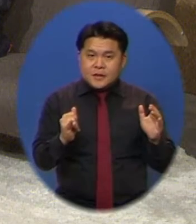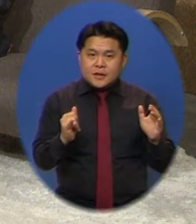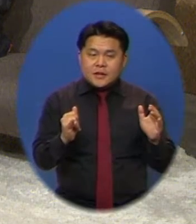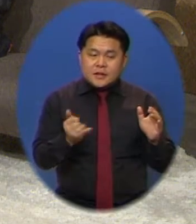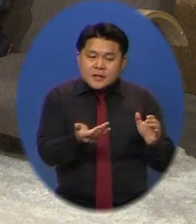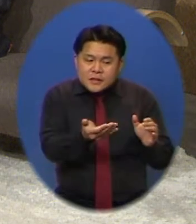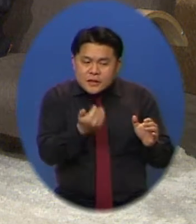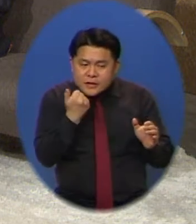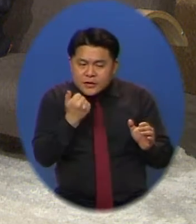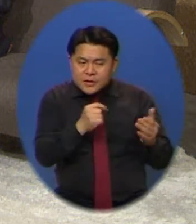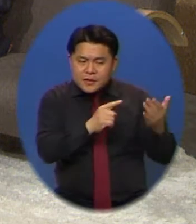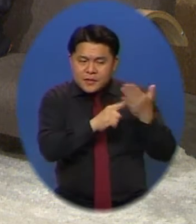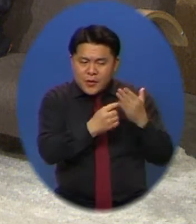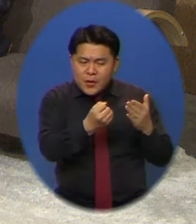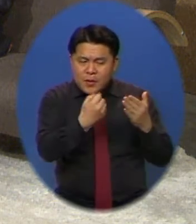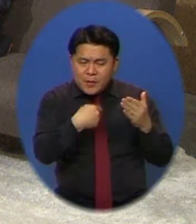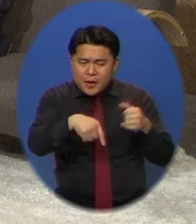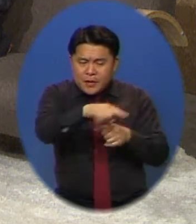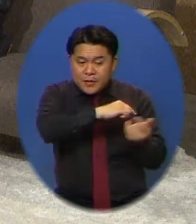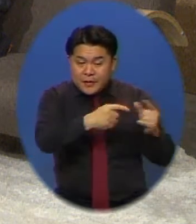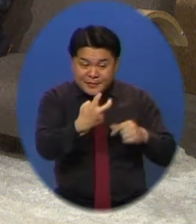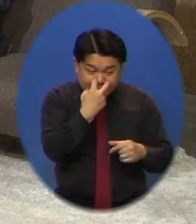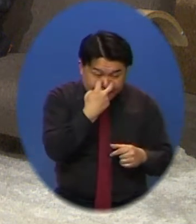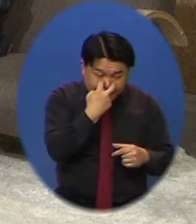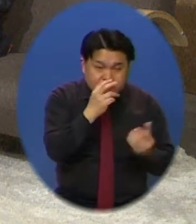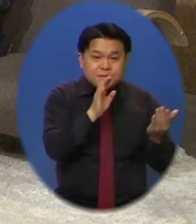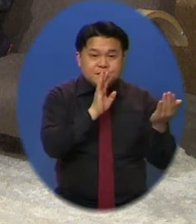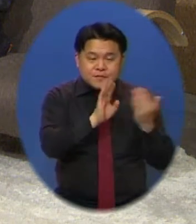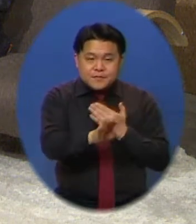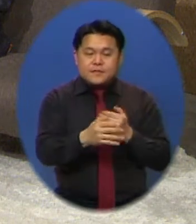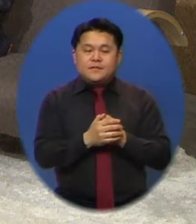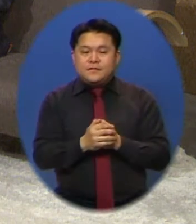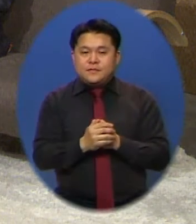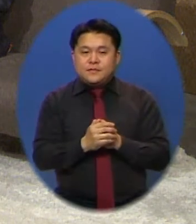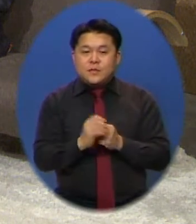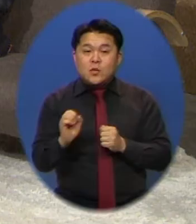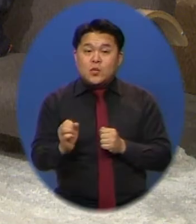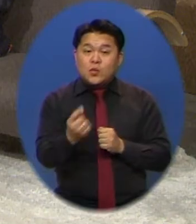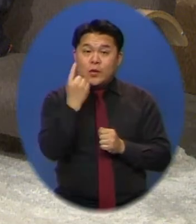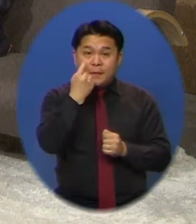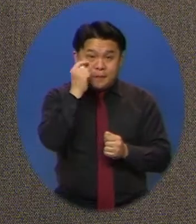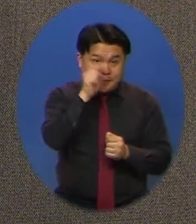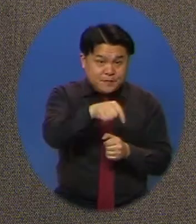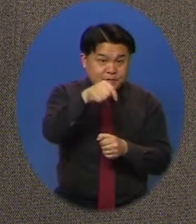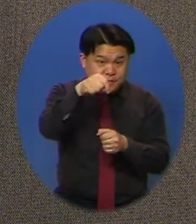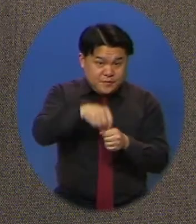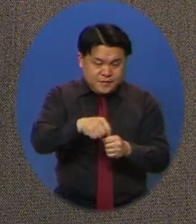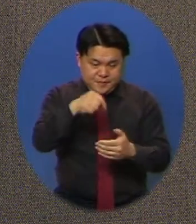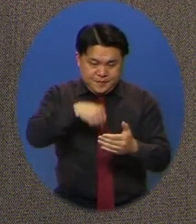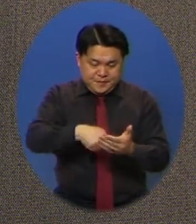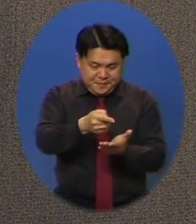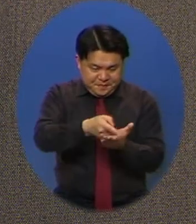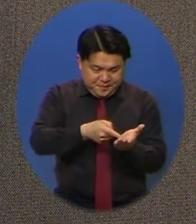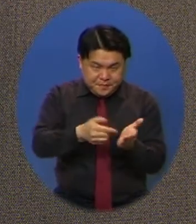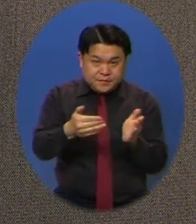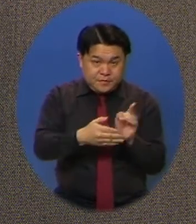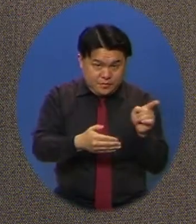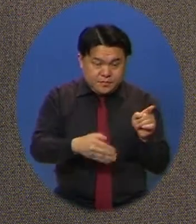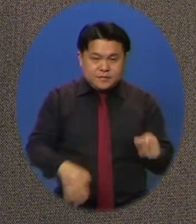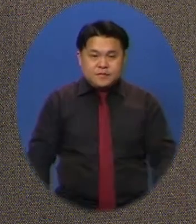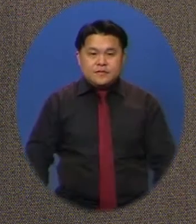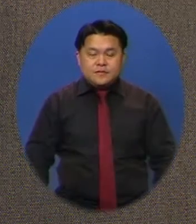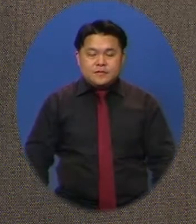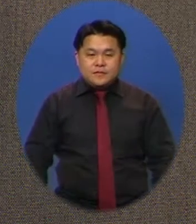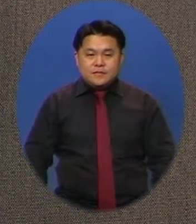여러 가지 징후들을 조사하고 그 원인을 찾아내는 심리적 부검을